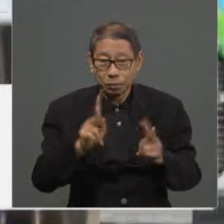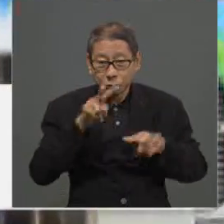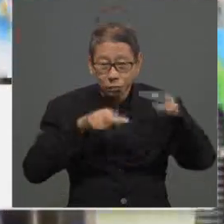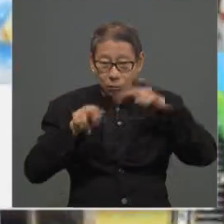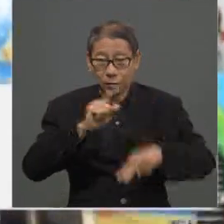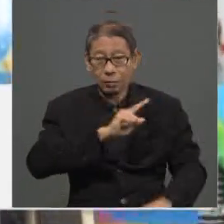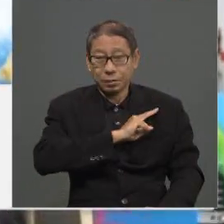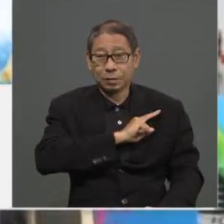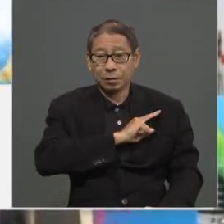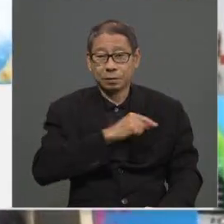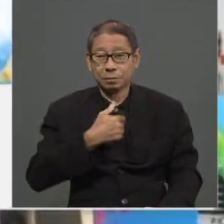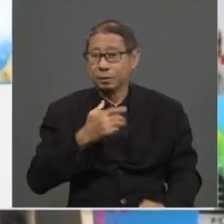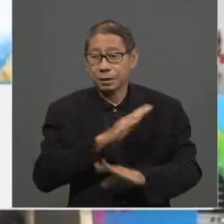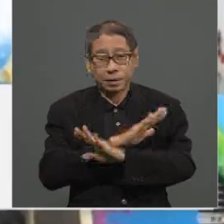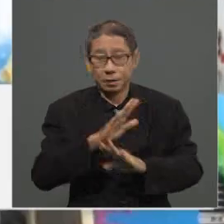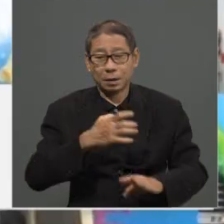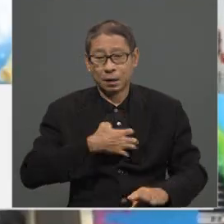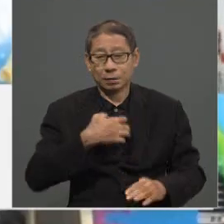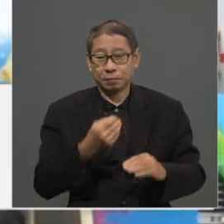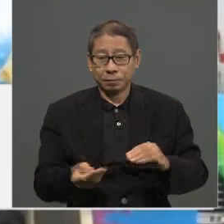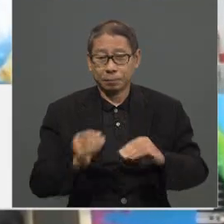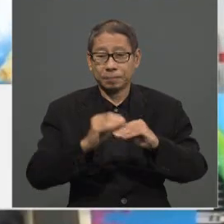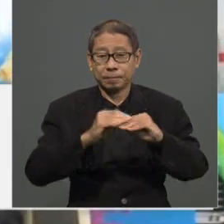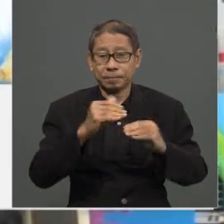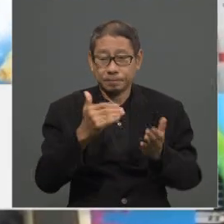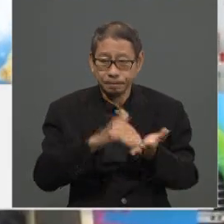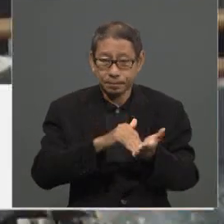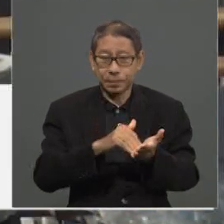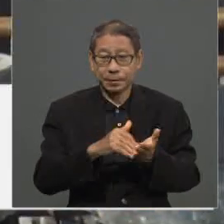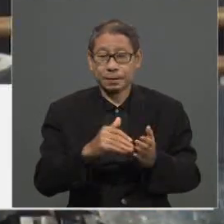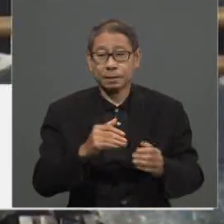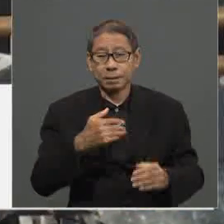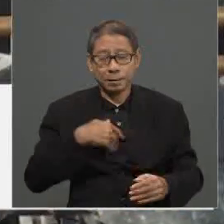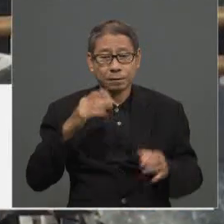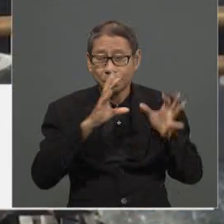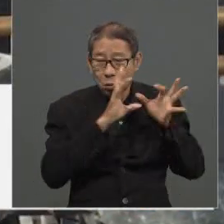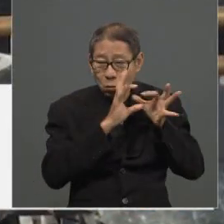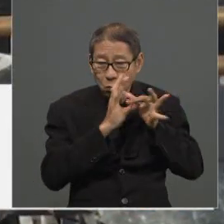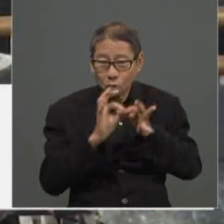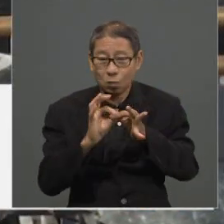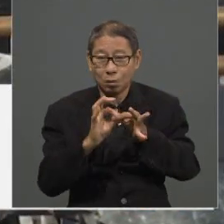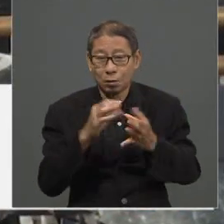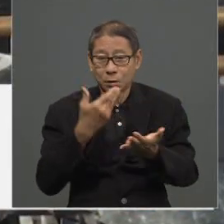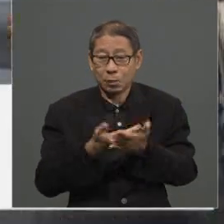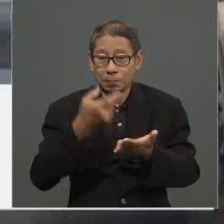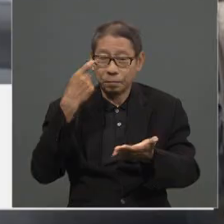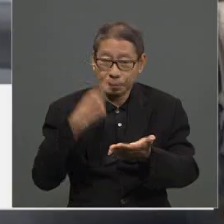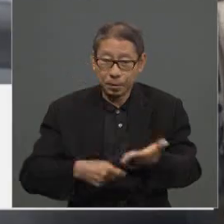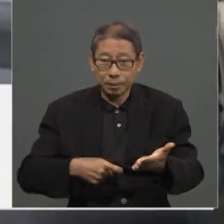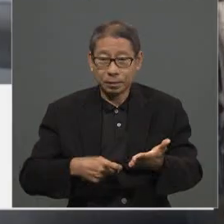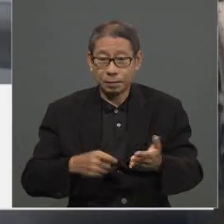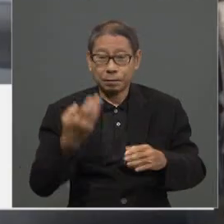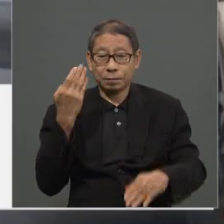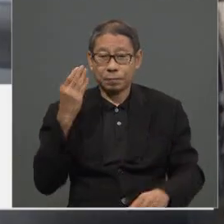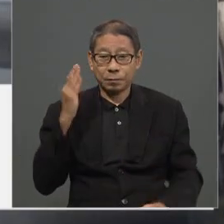องด้วยนะครับเพราะว่าไม่อยากให้เกิดเหตุการณ์แบบนี้อีกนอกจากนี้กรรมาธิการแสดงความเป็นห่วงอีกประเด็นนึงคือเรื่องเงินประกันคือบริษัท